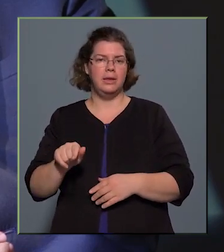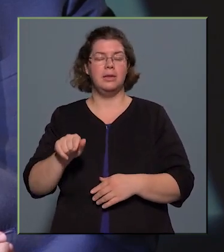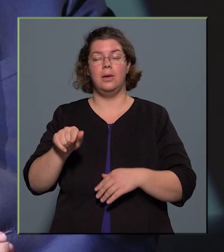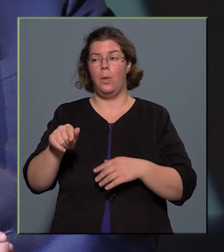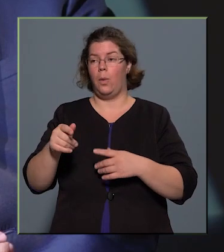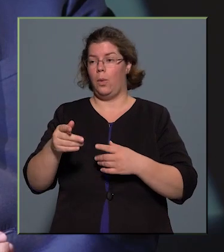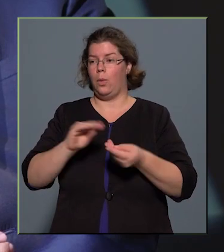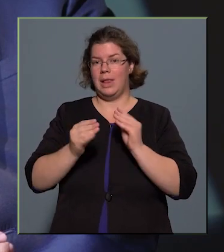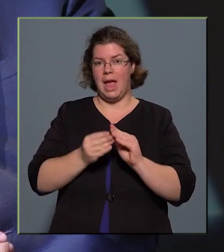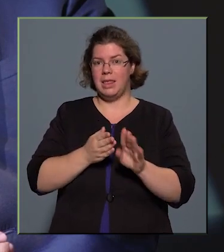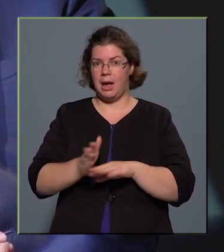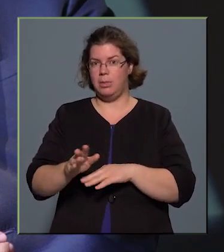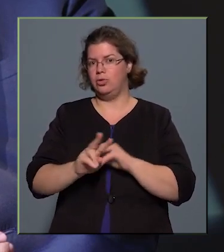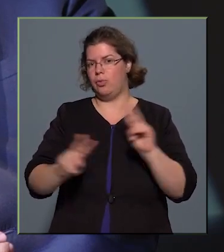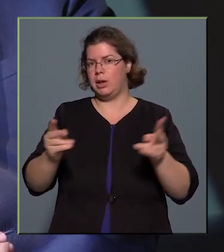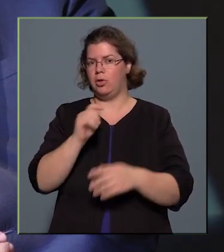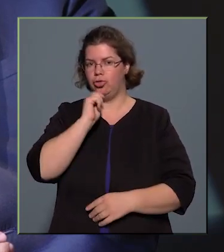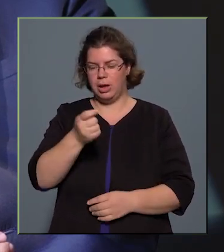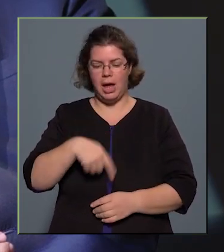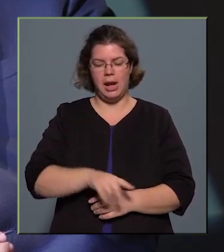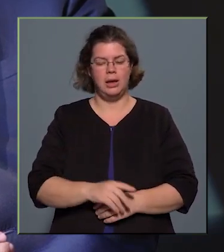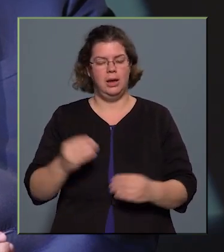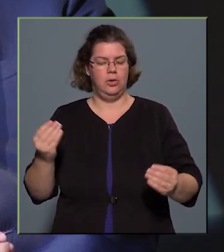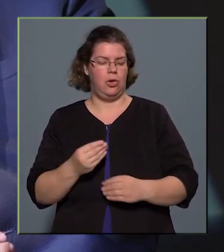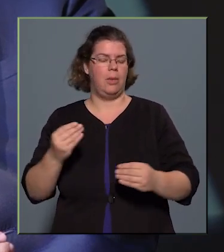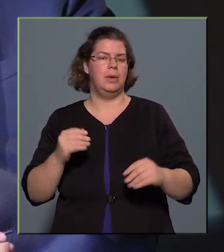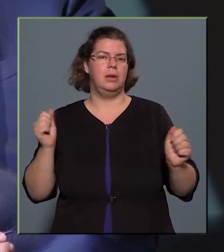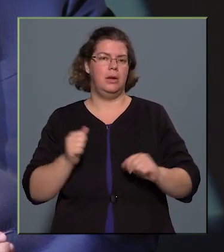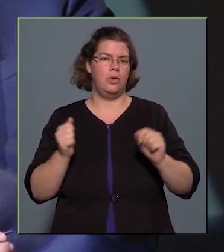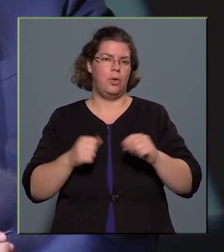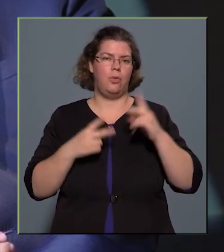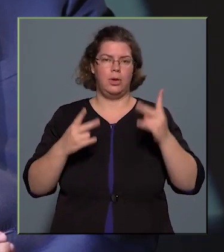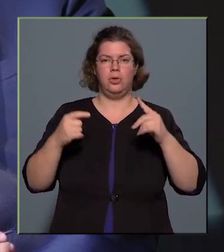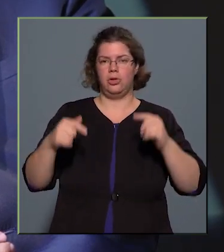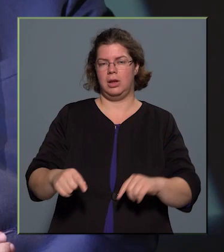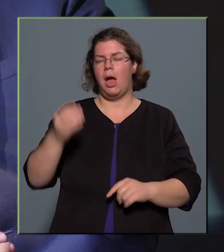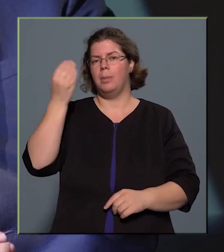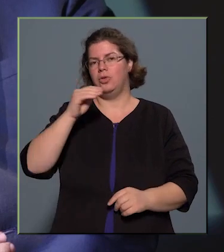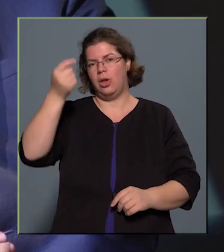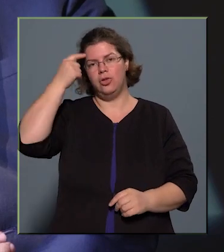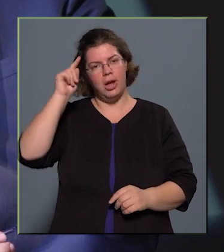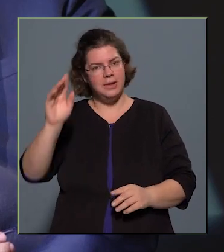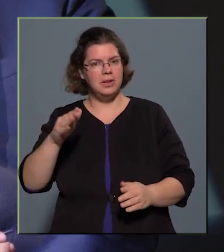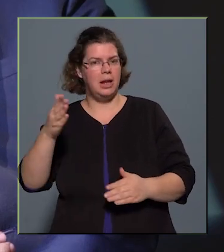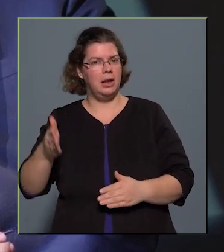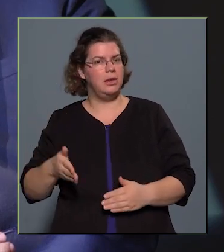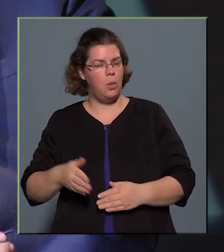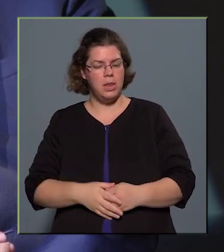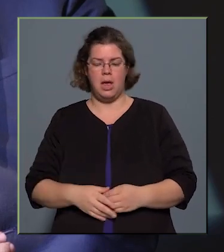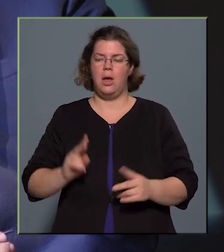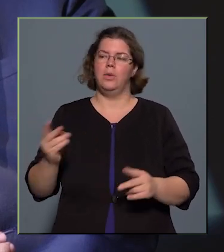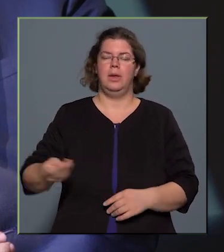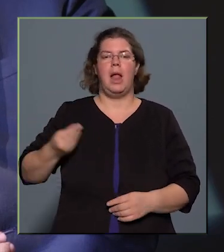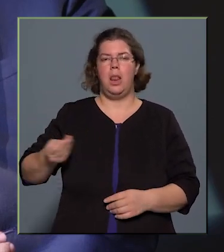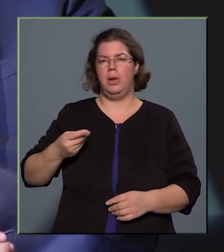már sikereink. És ami nagyon fontos itt a mesterséges intelligencia oldaláról, hogy ahogy a előadásban